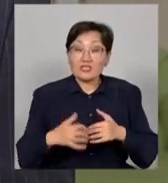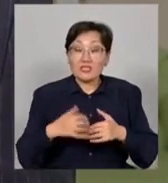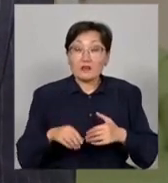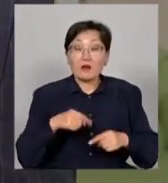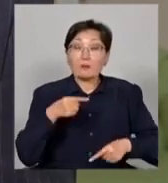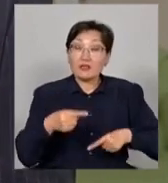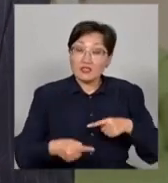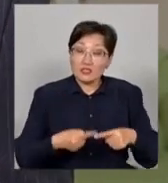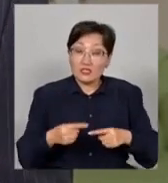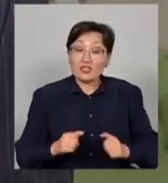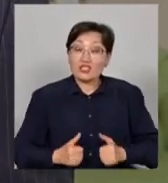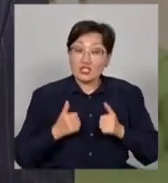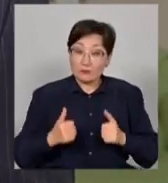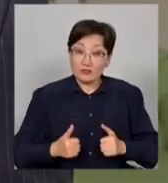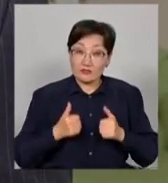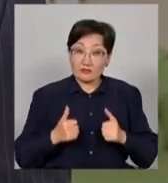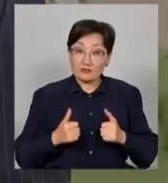поколения, стремление